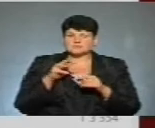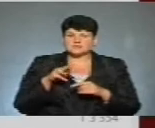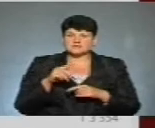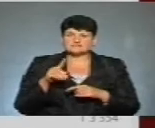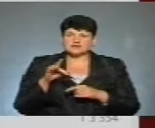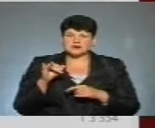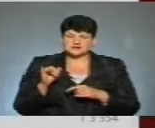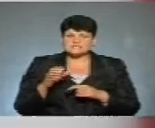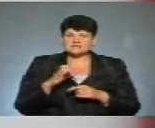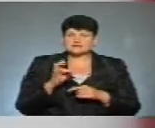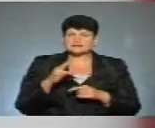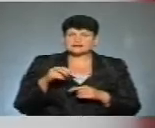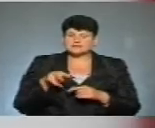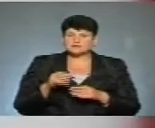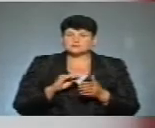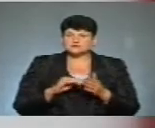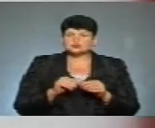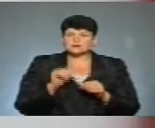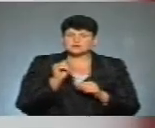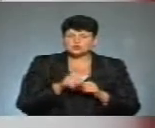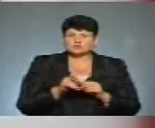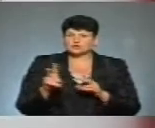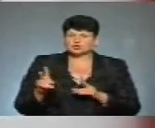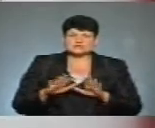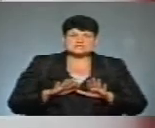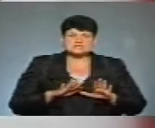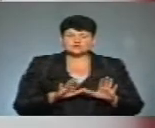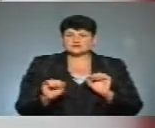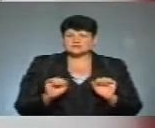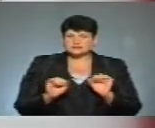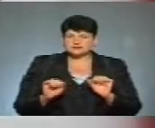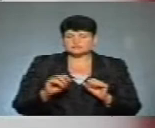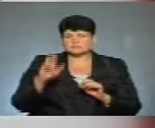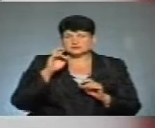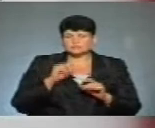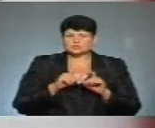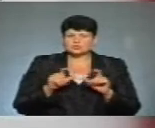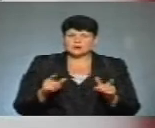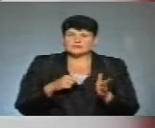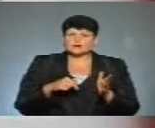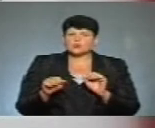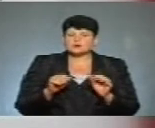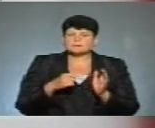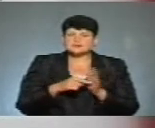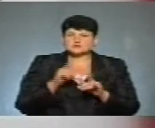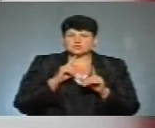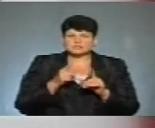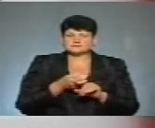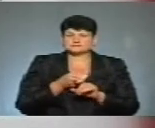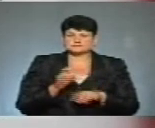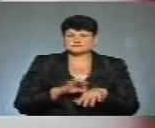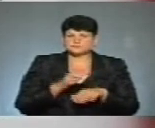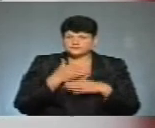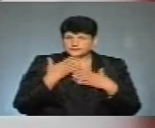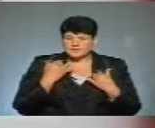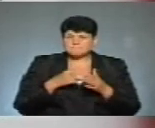Зварич. Сергій Надал пише, що окрім нього, жоден із заступників, керівників комунальних установ і управлінь міської ради не інфікувалися.